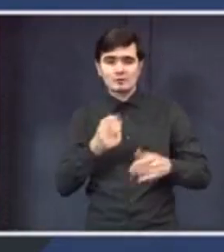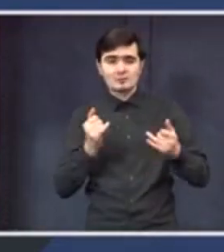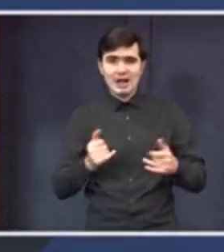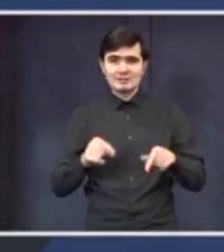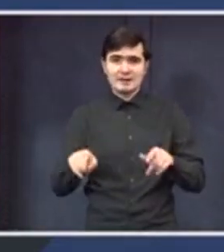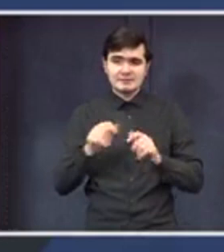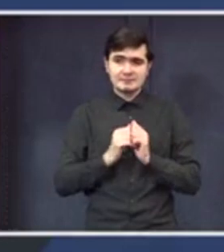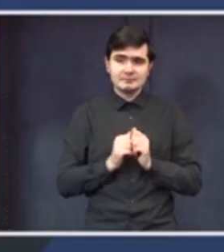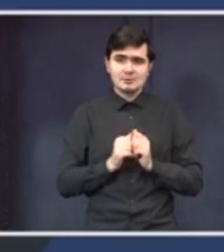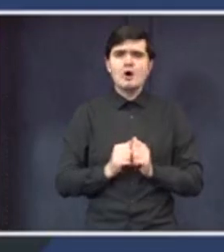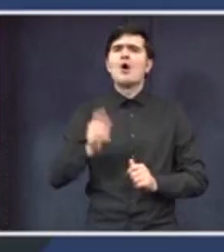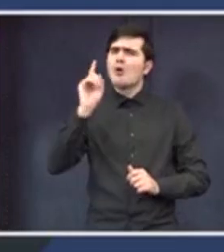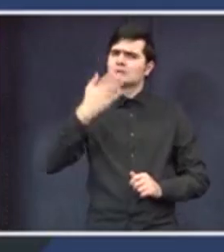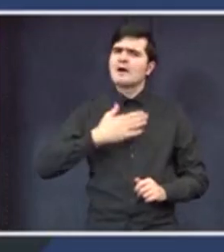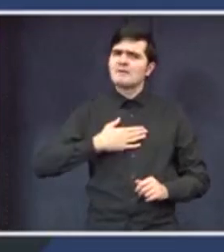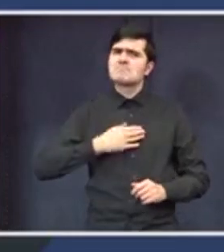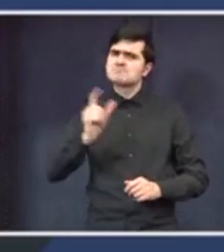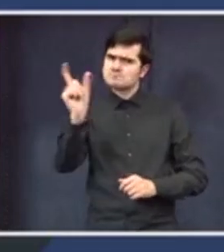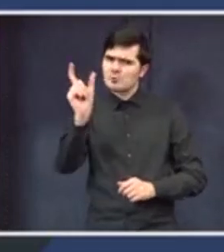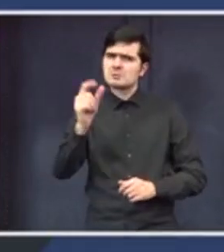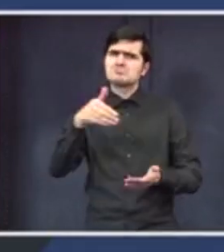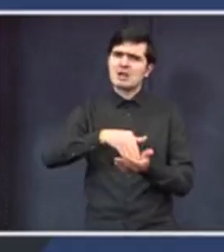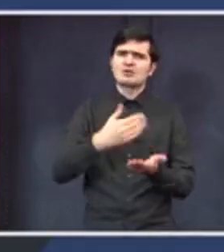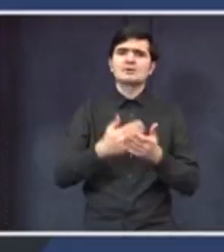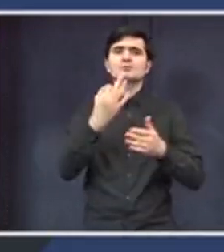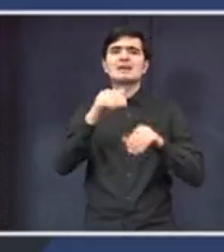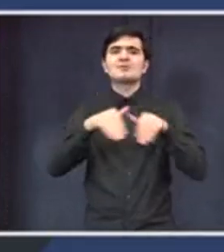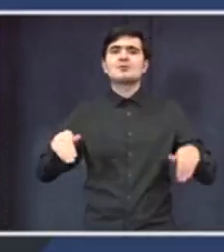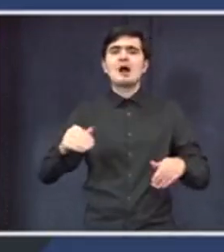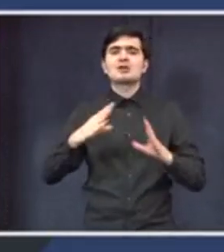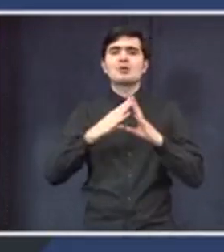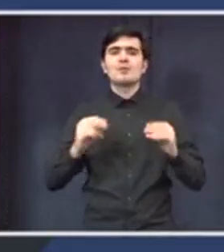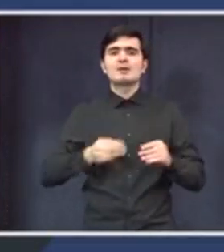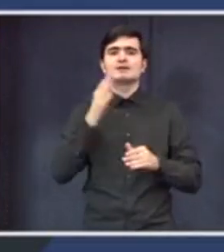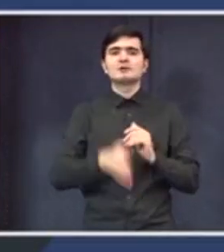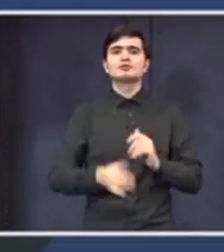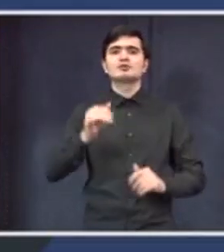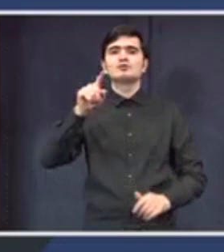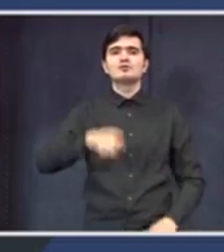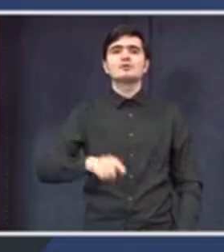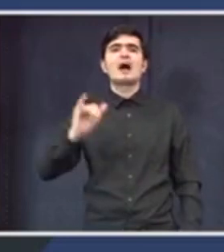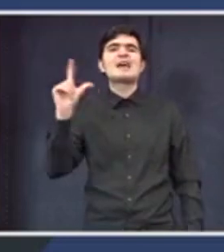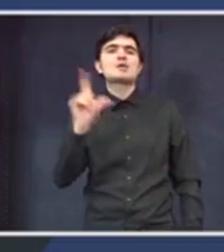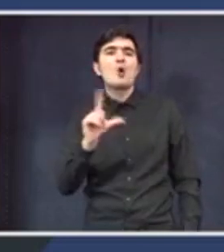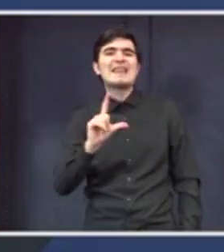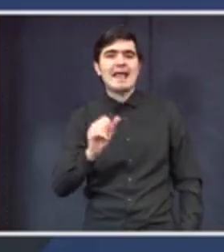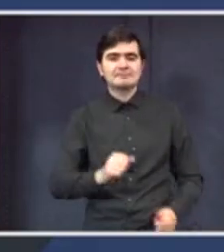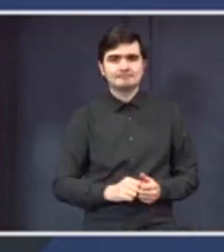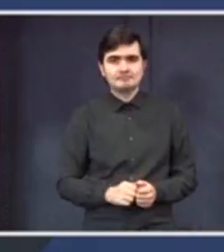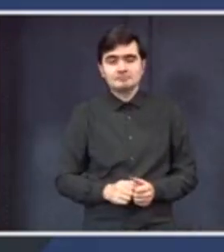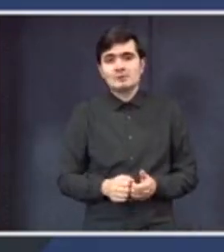lucrurile, vom avea dozele necesare pentru a vaccina 10 milioane de români la sfârșitul lunii iulie.